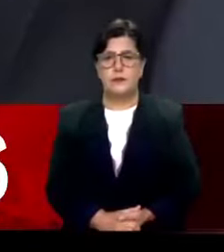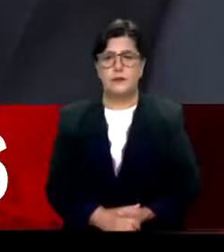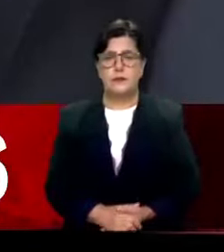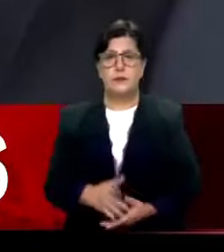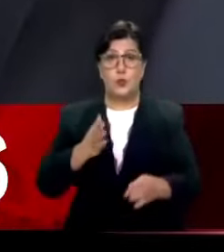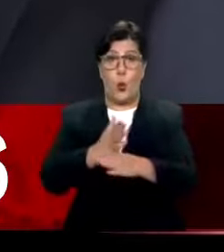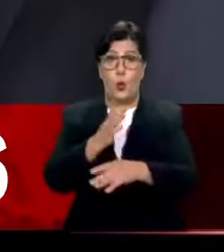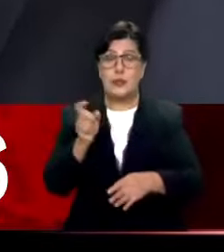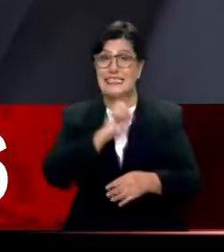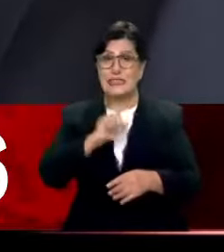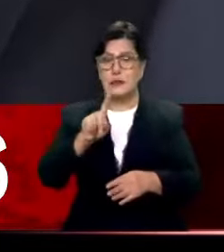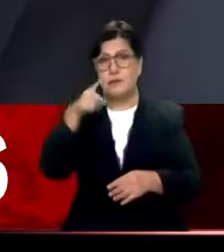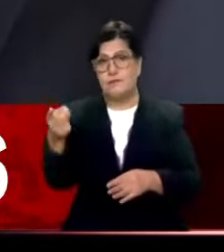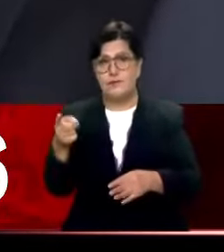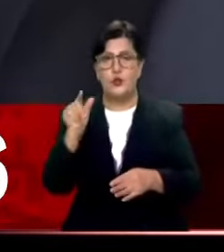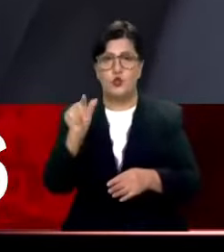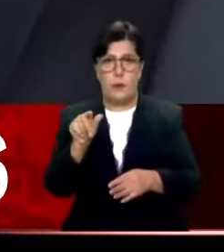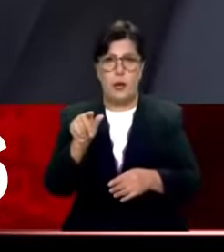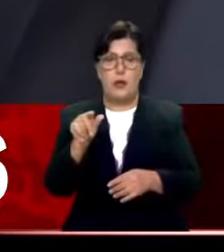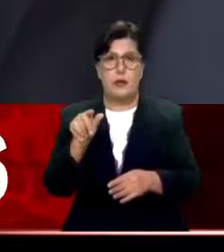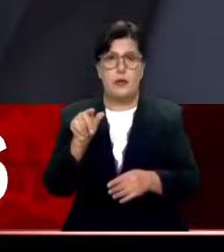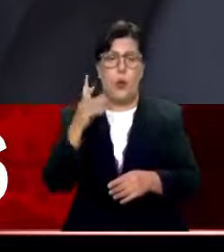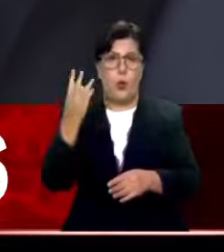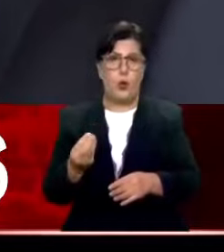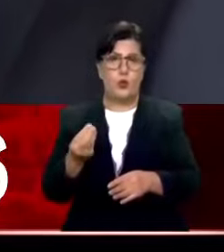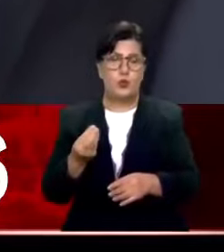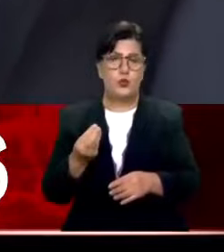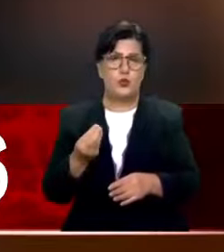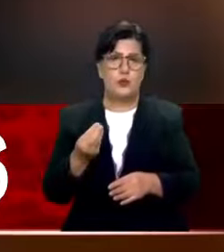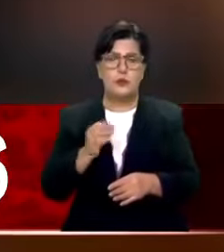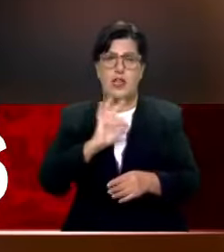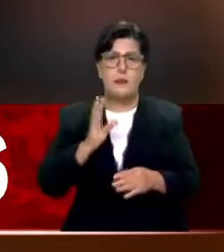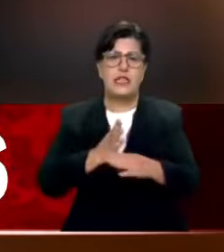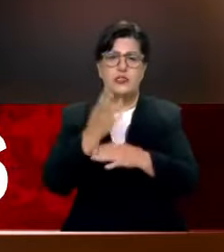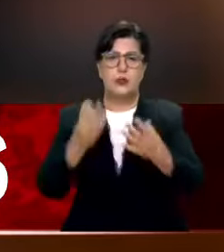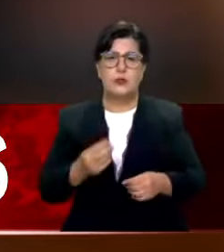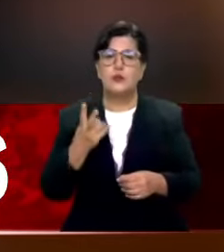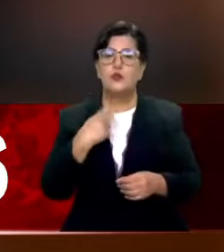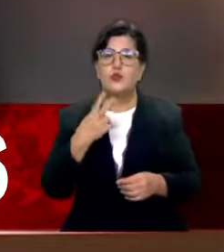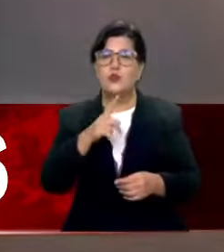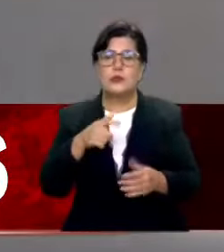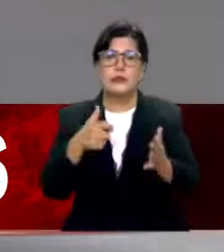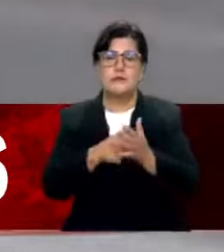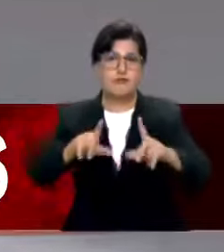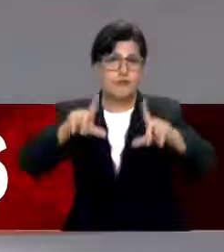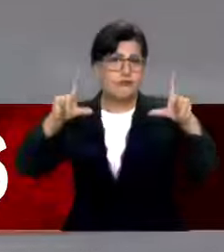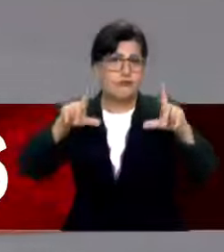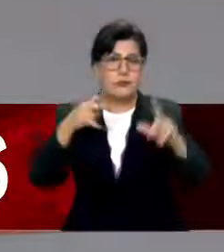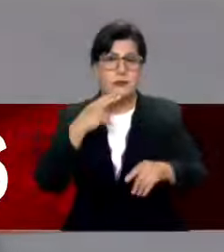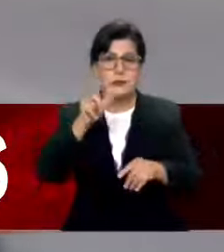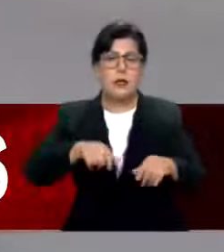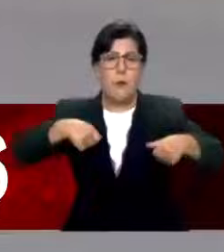Asli kusurlu olanın, diğer sanığın, şüphelinin daha doğrusu olduğu sabit şu anda. Rus sosyal medya fenomeni Tatiana